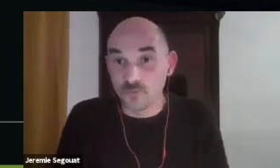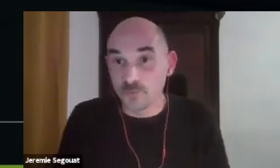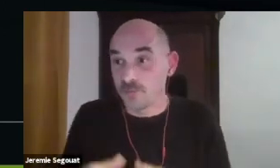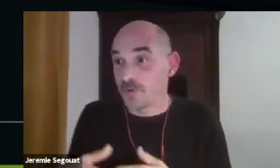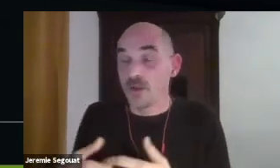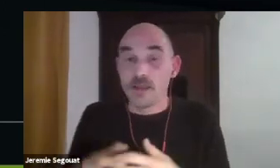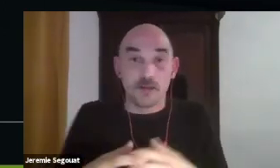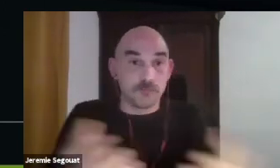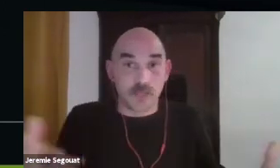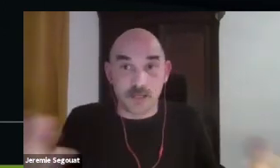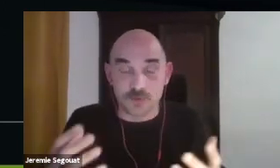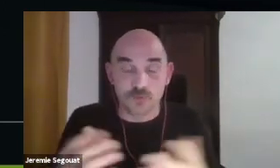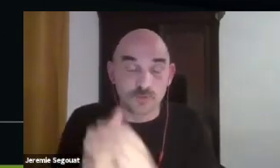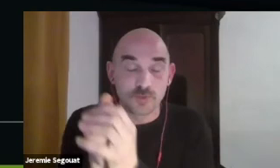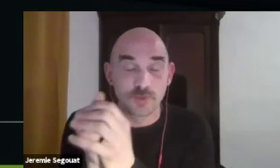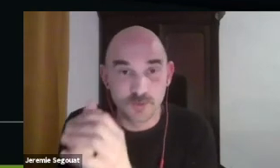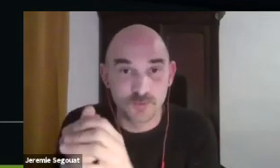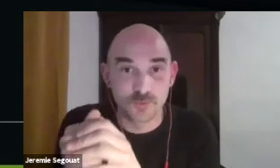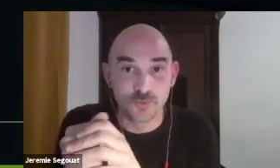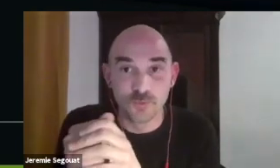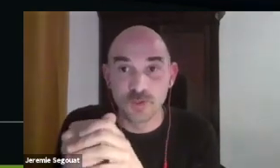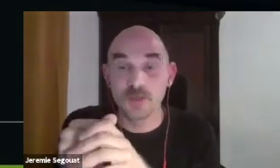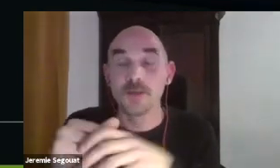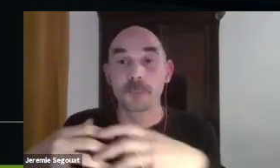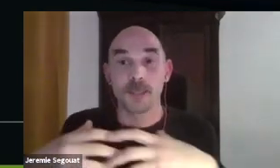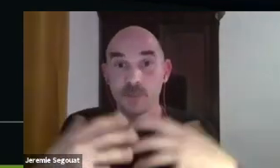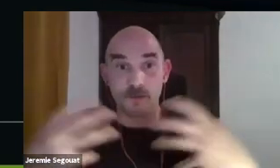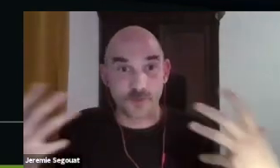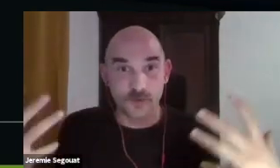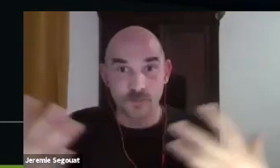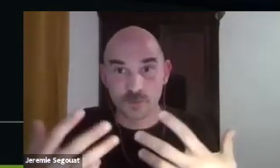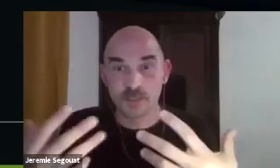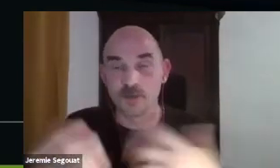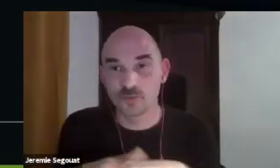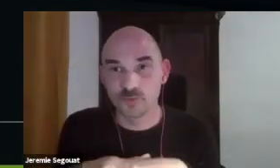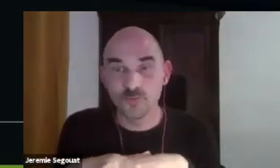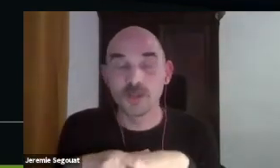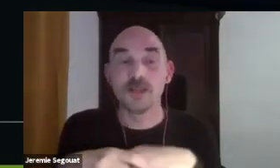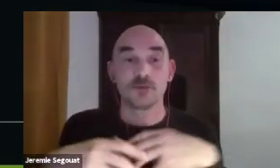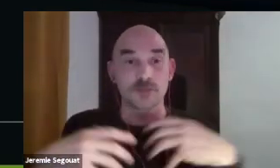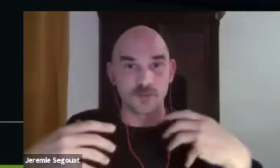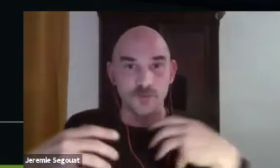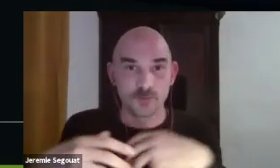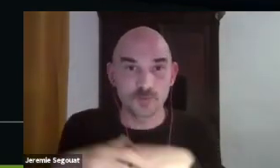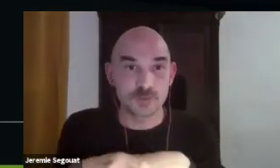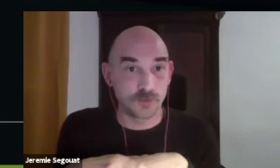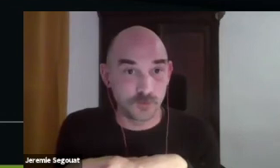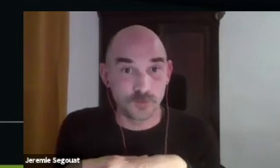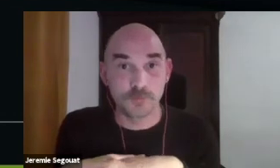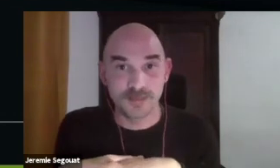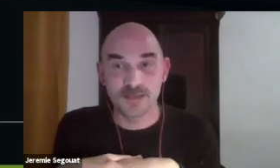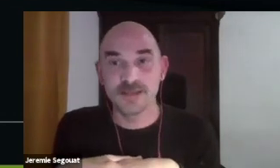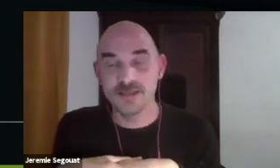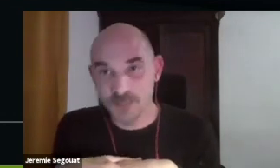on se trouve par rapport à l'action qu'on est en train de mener et puis à l'environnement qu'il y a autour de nous donc cet environnement c'est un